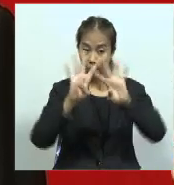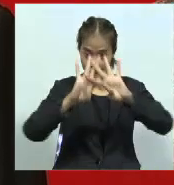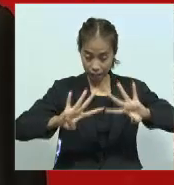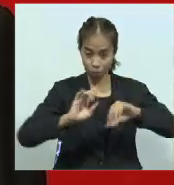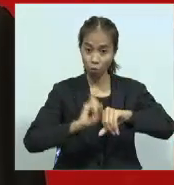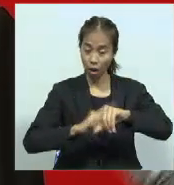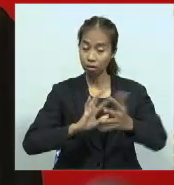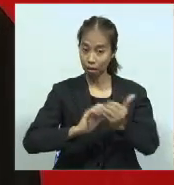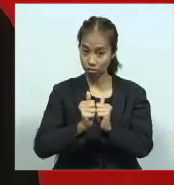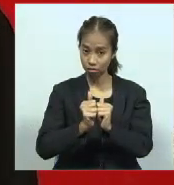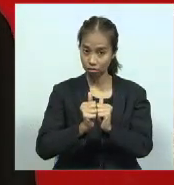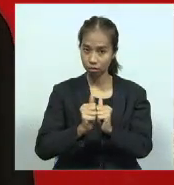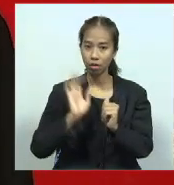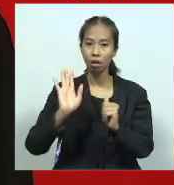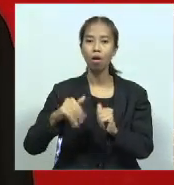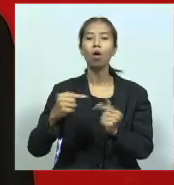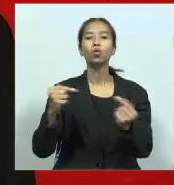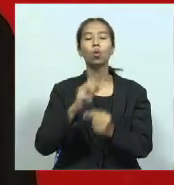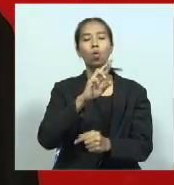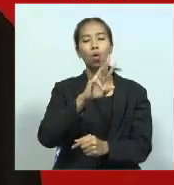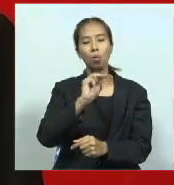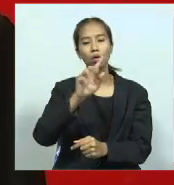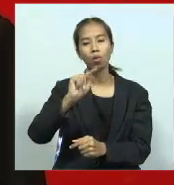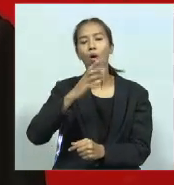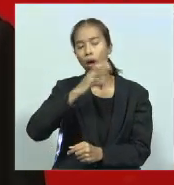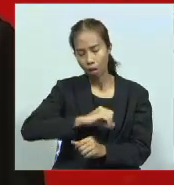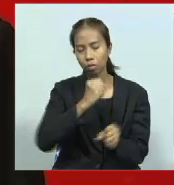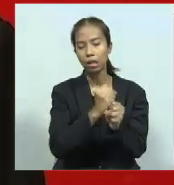ต้องให้รัฐมนตรีเก่า